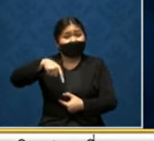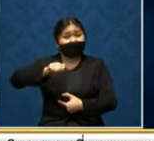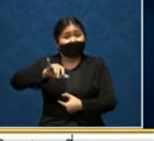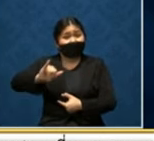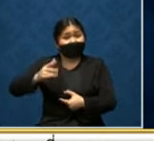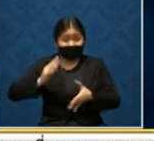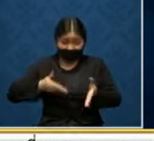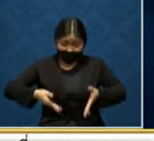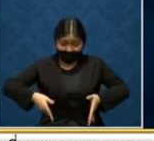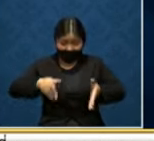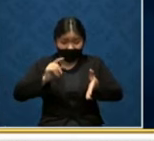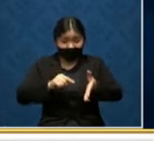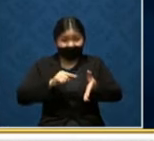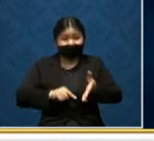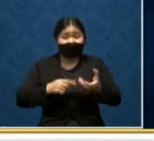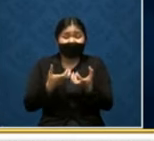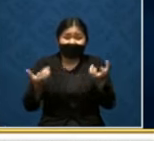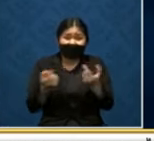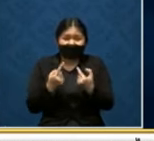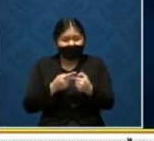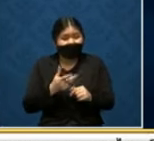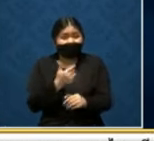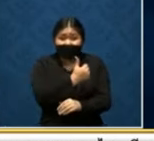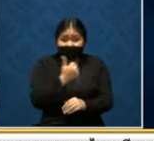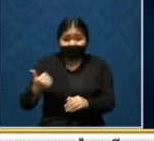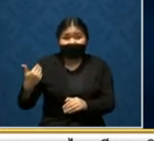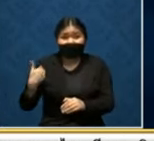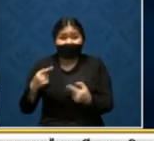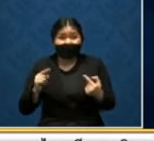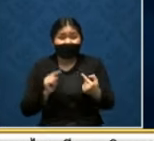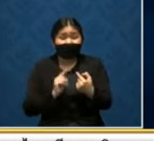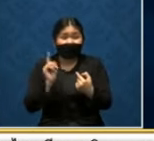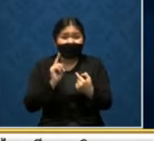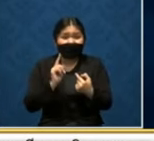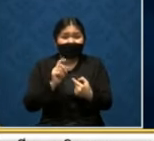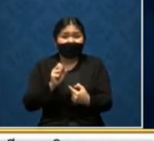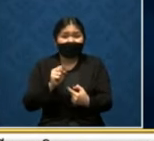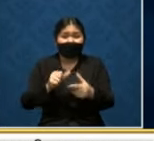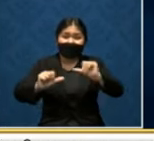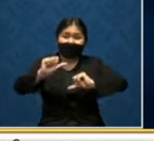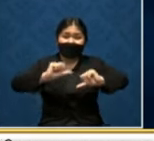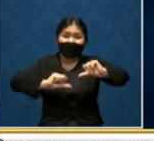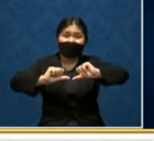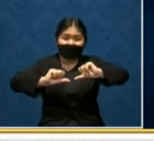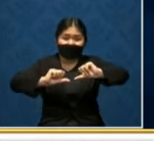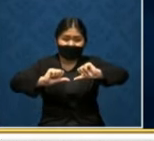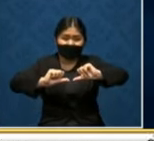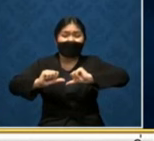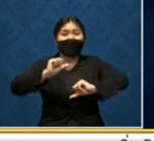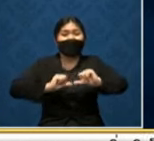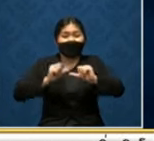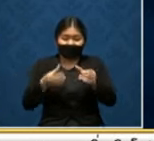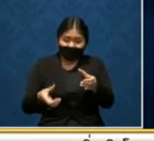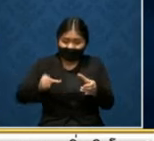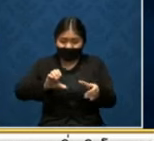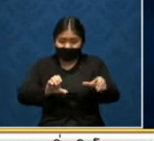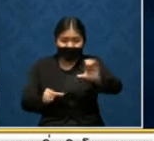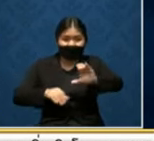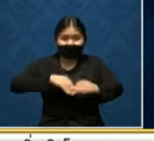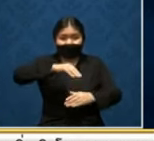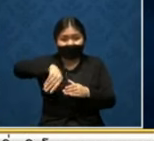อุปกรณ์ต่างๆอย่างเดียวมันยังมีองค์ประกอบสำคัญก็คือเรื่องของสารเคมีกับท่านประธานครับสารเคมีที่จะต้อง